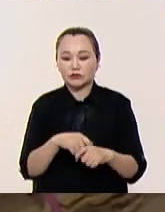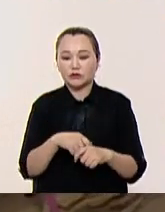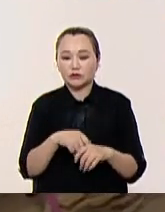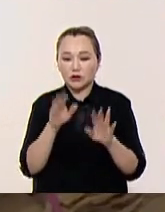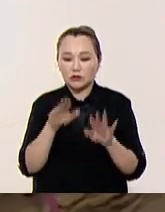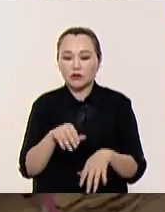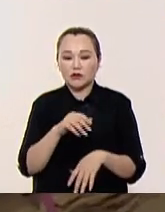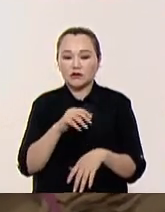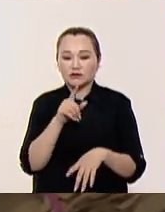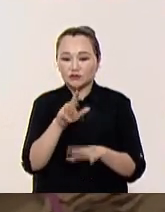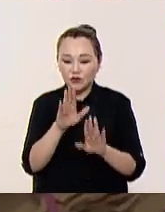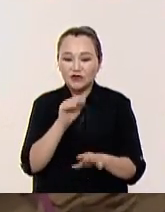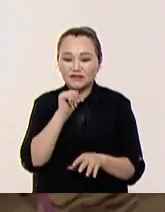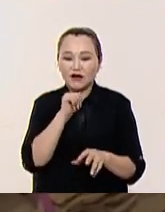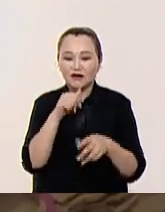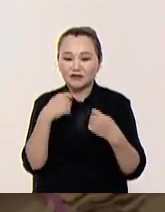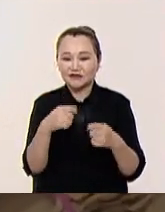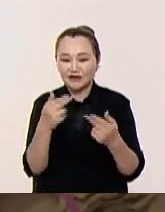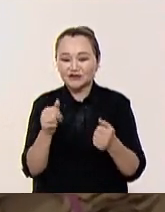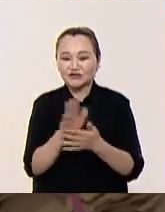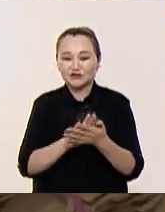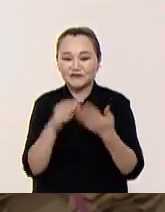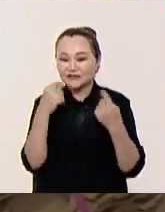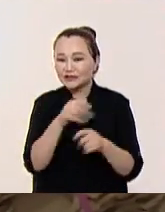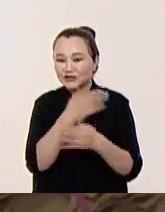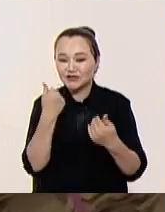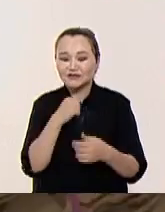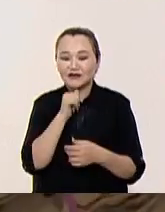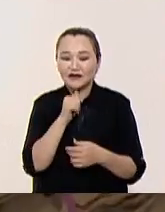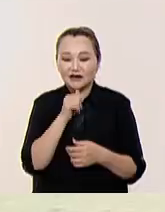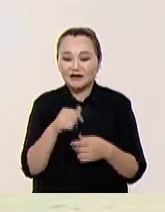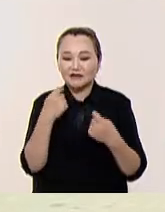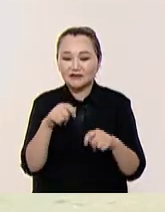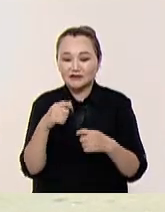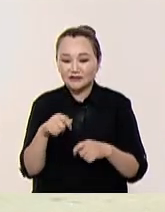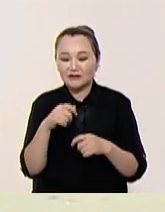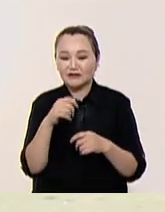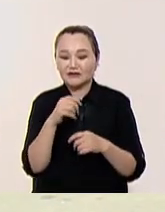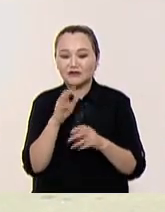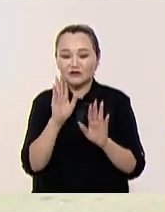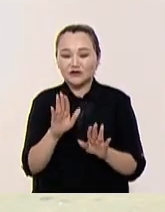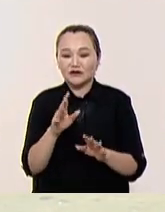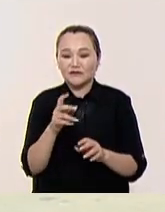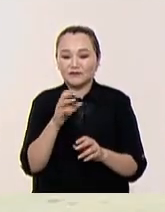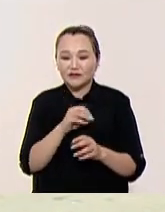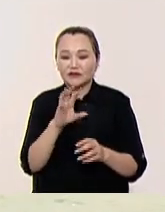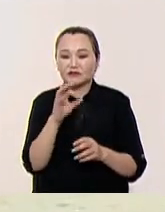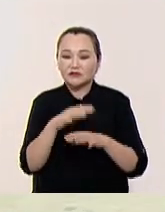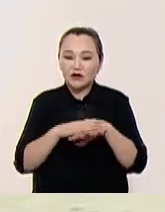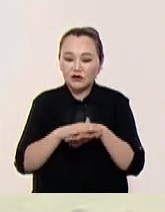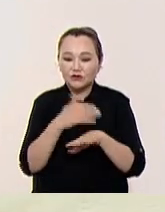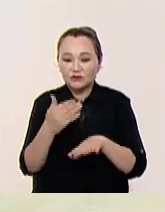тек қана қант болып отқан жер? Тек қана қант болып отыр, басқа еш сатып отырмын. Қазір мен болмасам сатпаймын да десем болады. Халықтың жаңағыдай әл-ауқатына